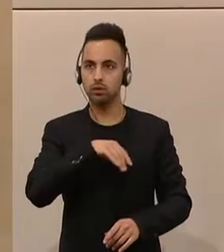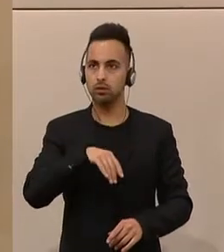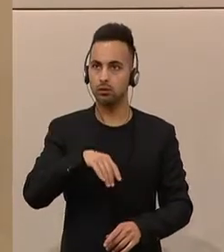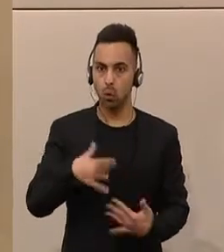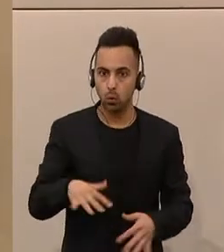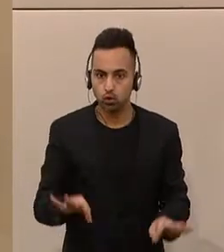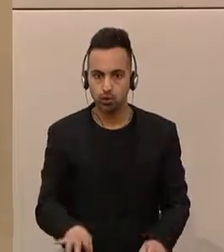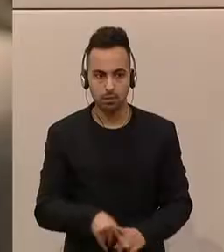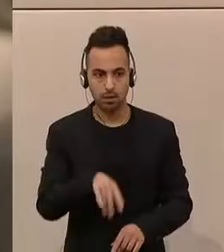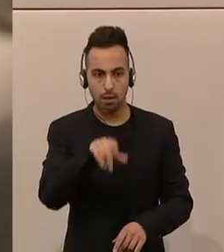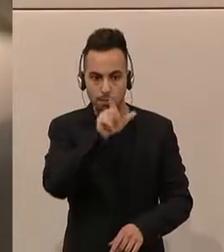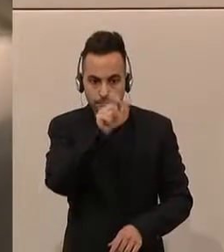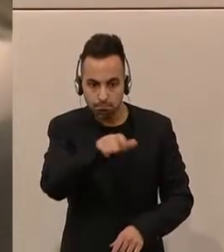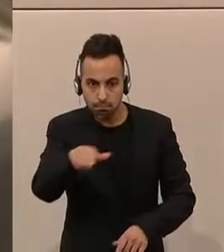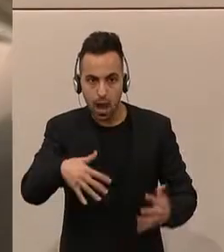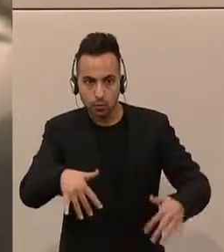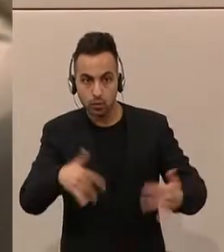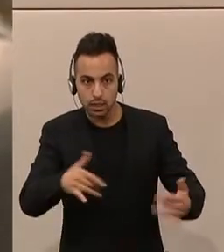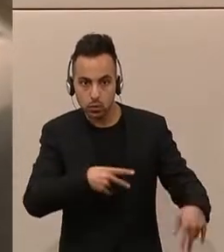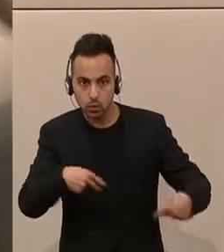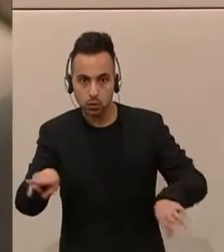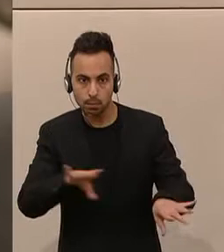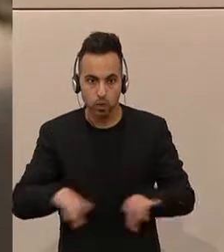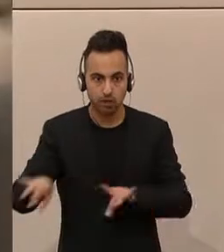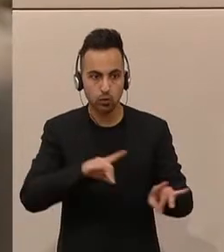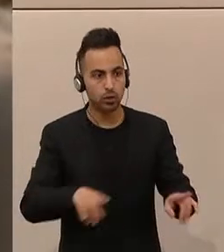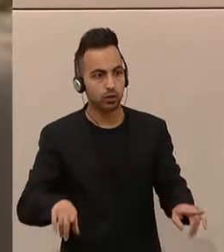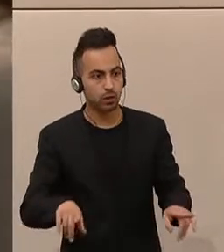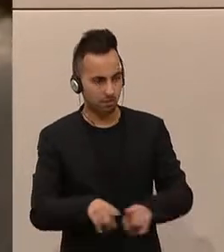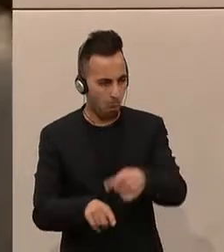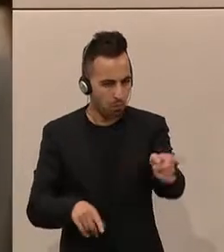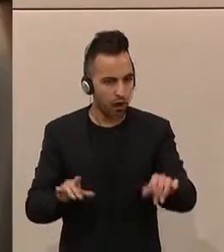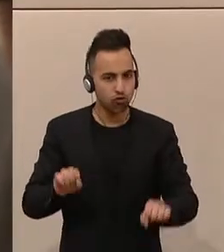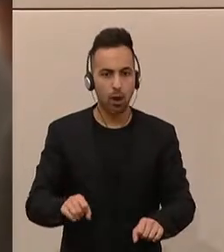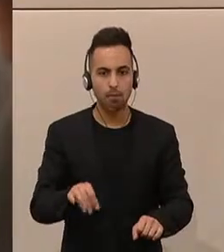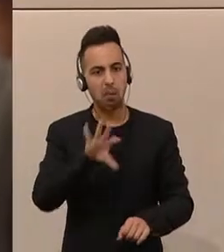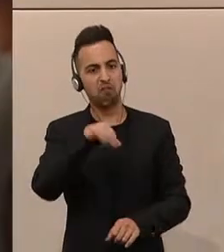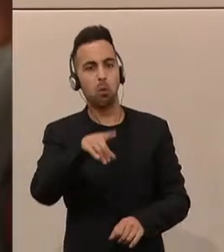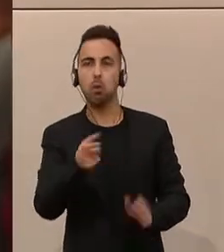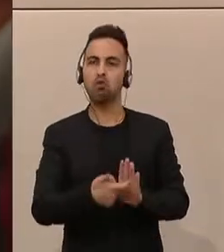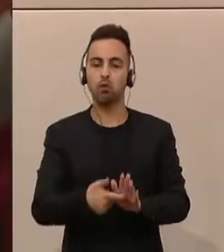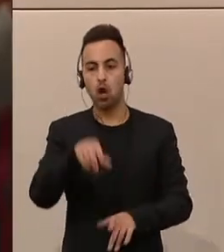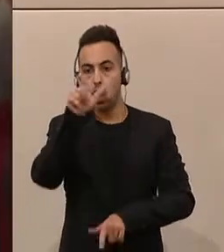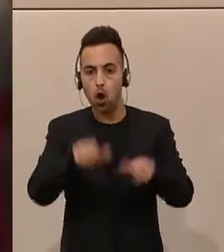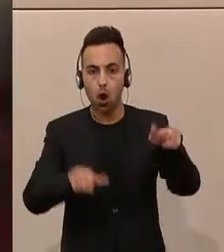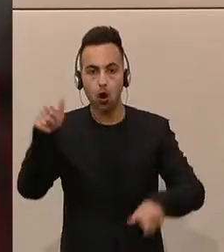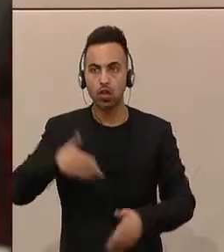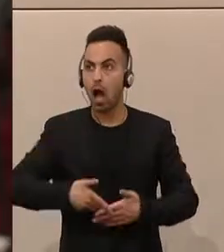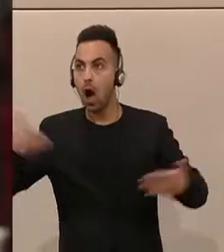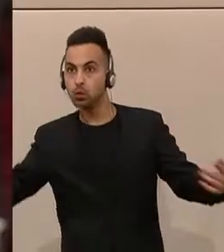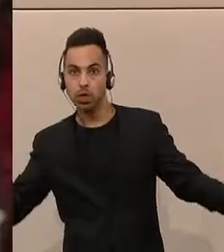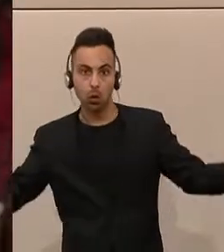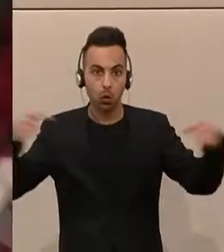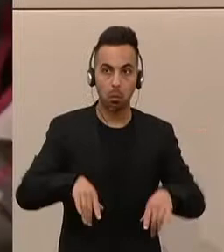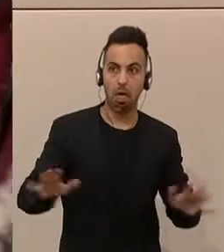Leute, die in Österreich arbeitslos sind, in Beschäftigung kommen und nicht sozusagen ungeordnet ist, was ihr mir gefordert habt, liebe Kollegen von der FPÖ, Leute aus dem EU-Ausland zu uns